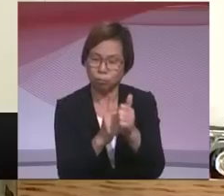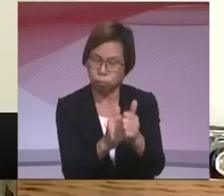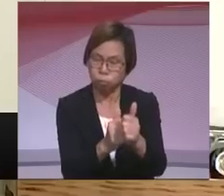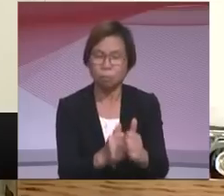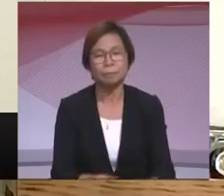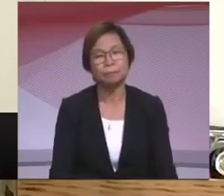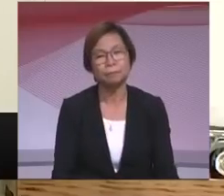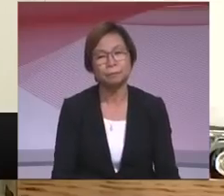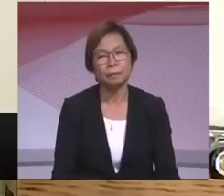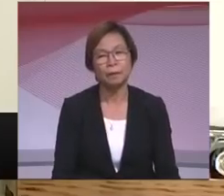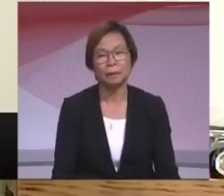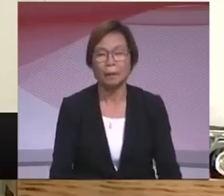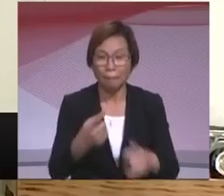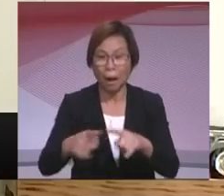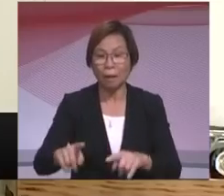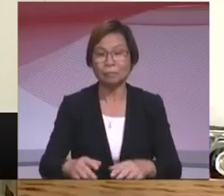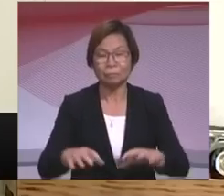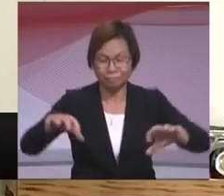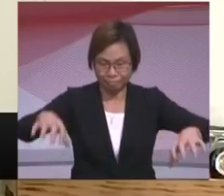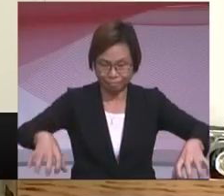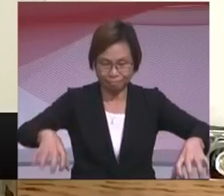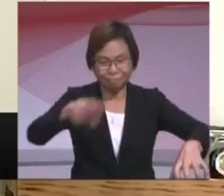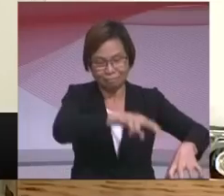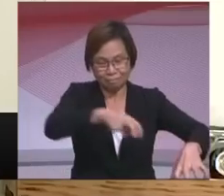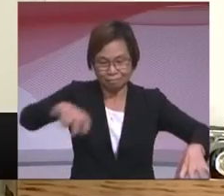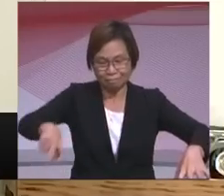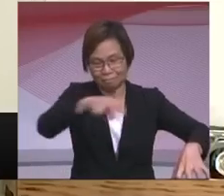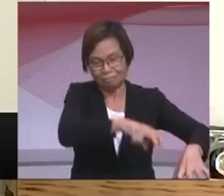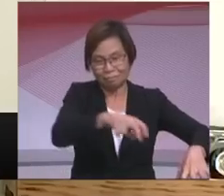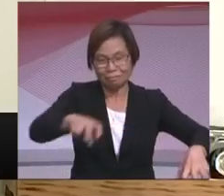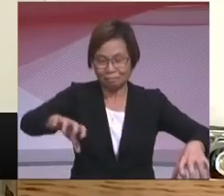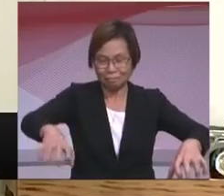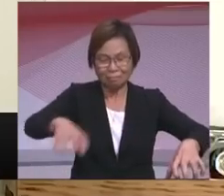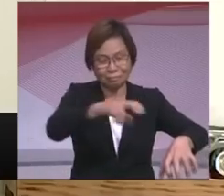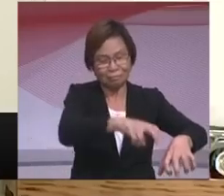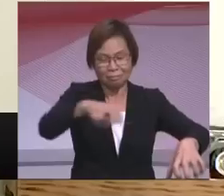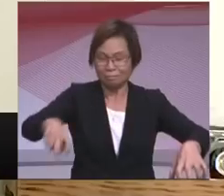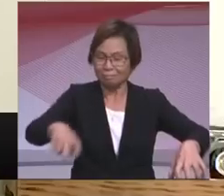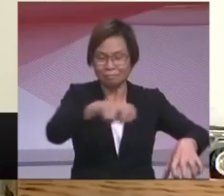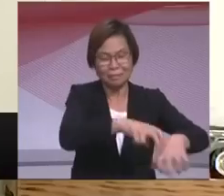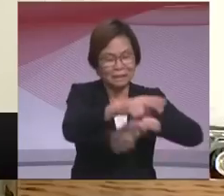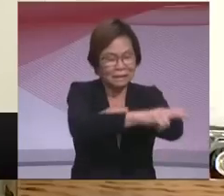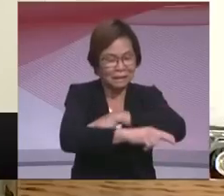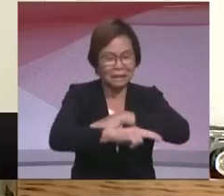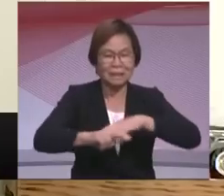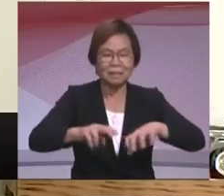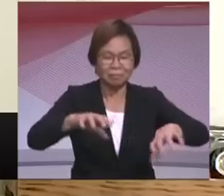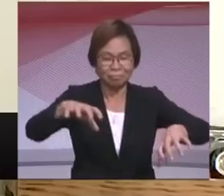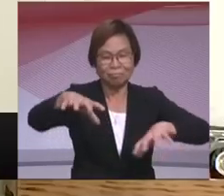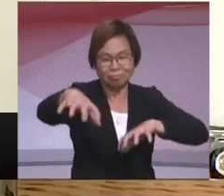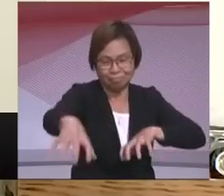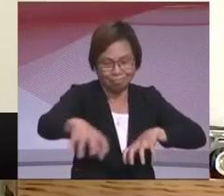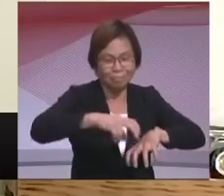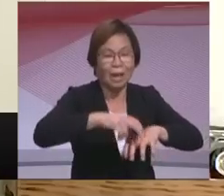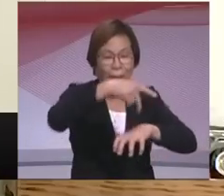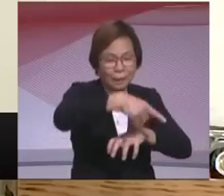Walaubagaimanapun, pergerakan merentas mukim, merentas daerah dan negeri daripada